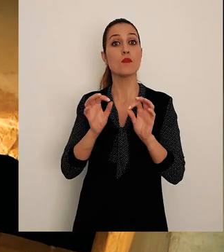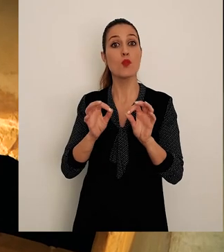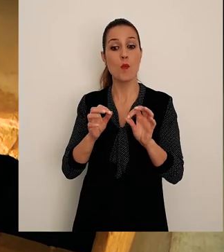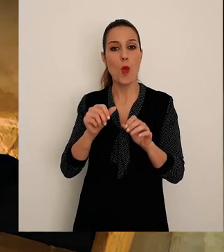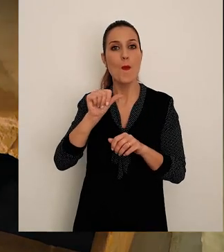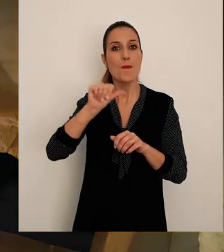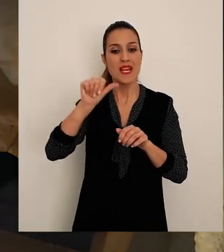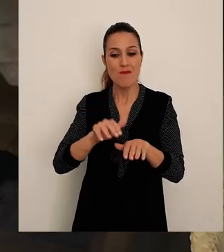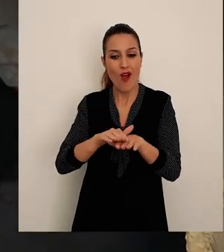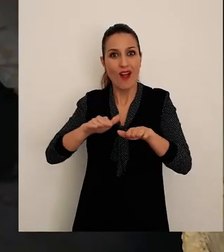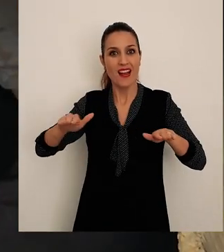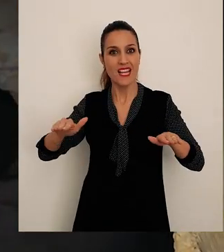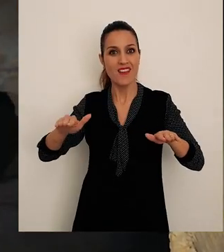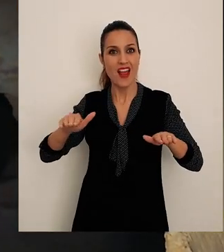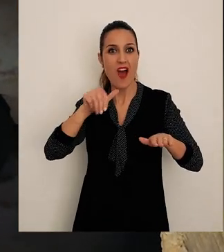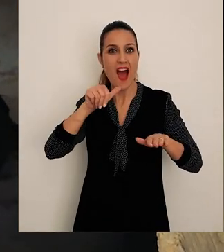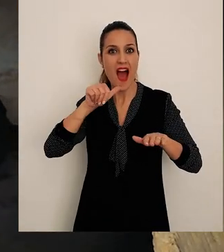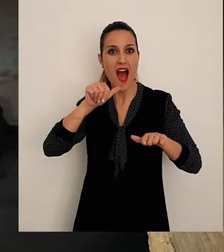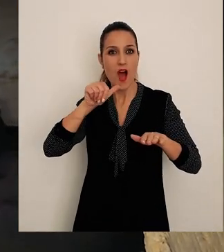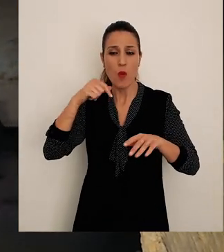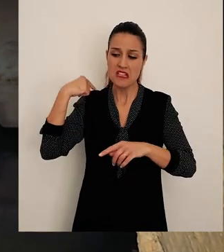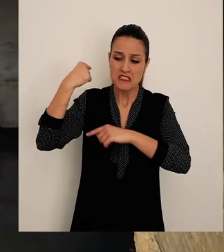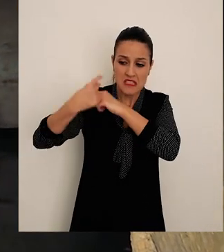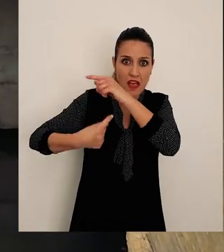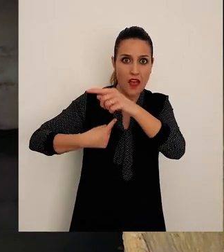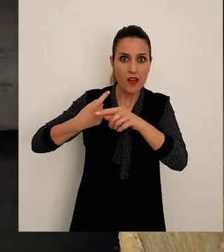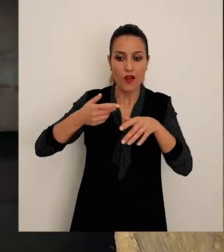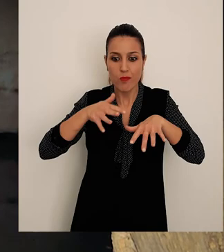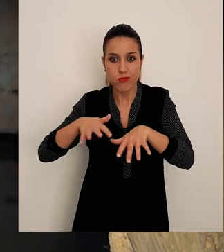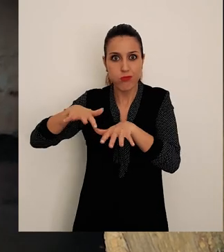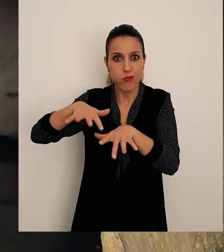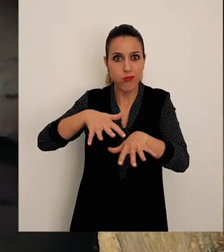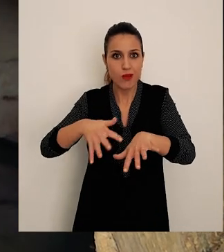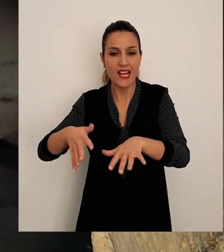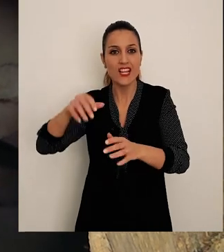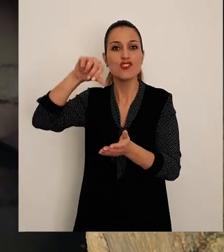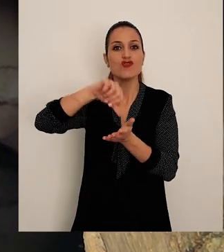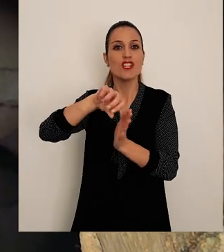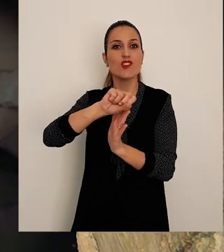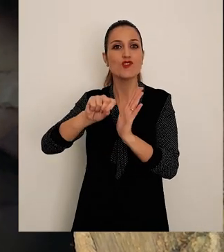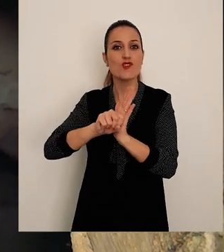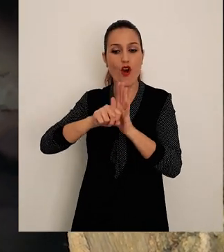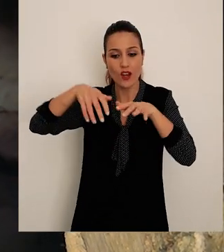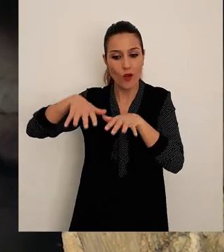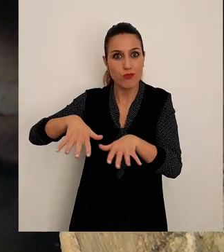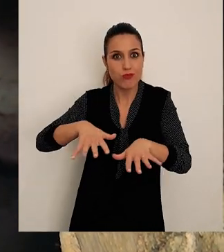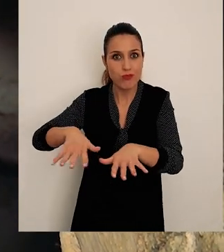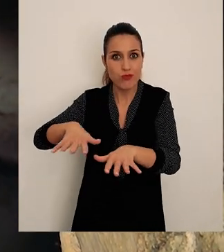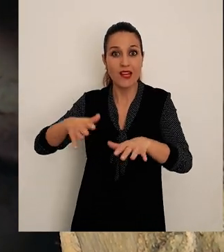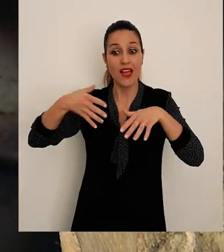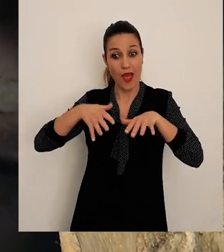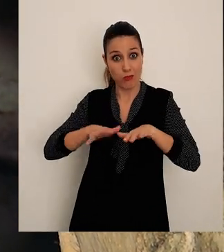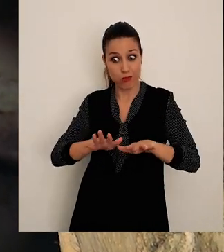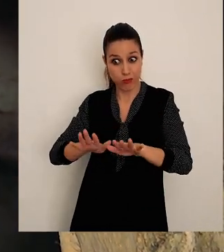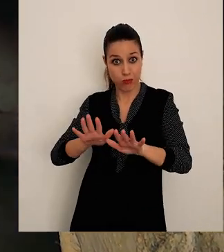Questo è l'Idume, il primo livello della falda acquifera, che scorre da secoli sotto le fondamenta dei palazzi del centro storico di Lecce e